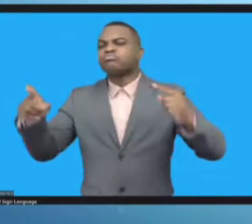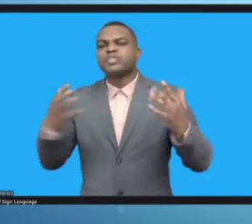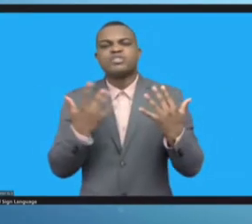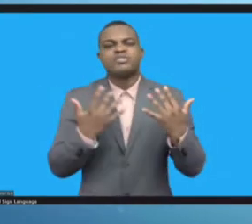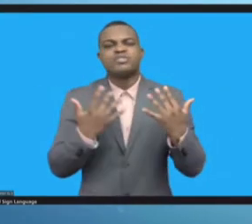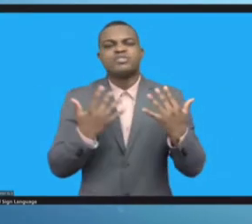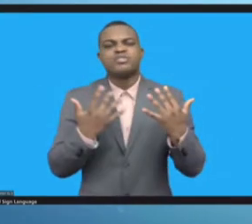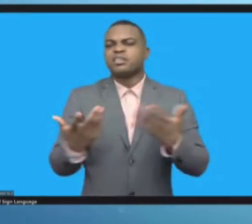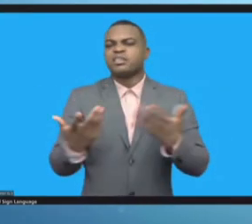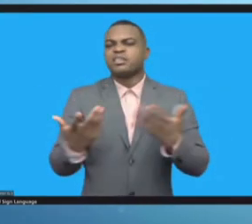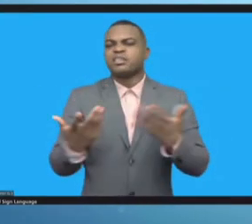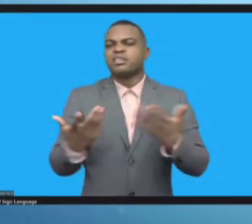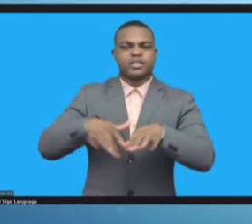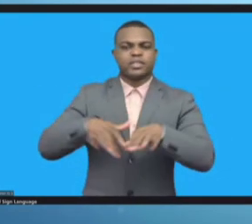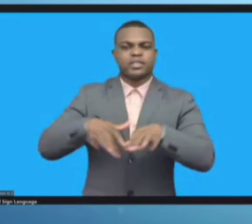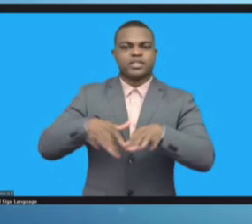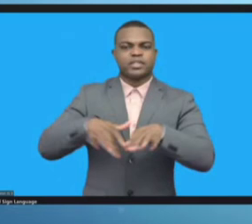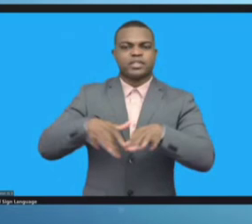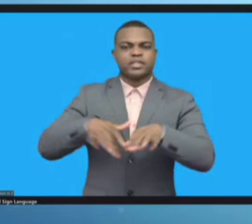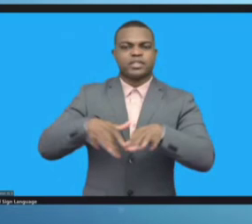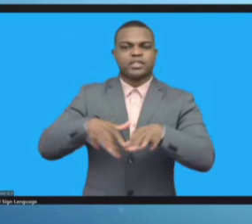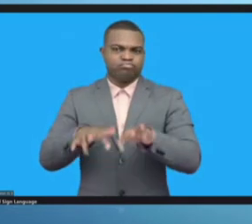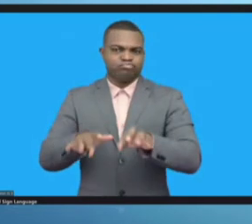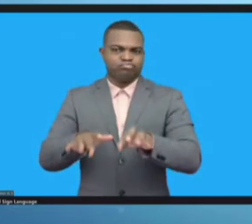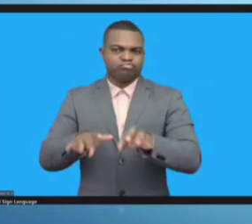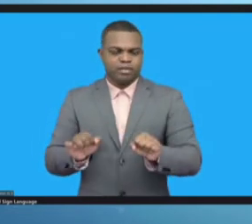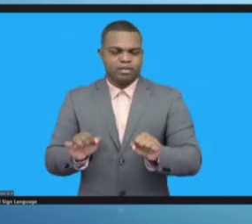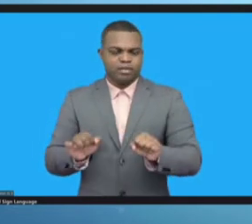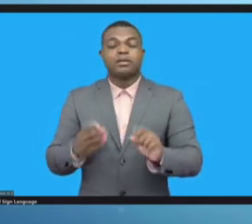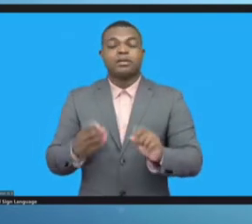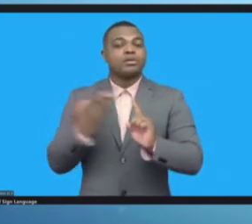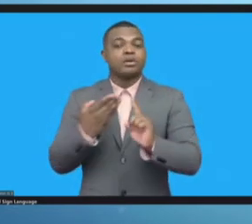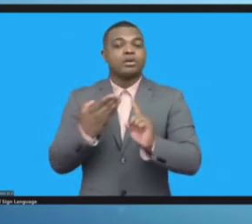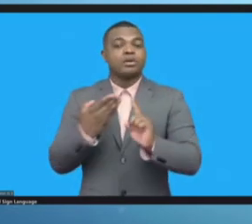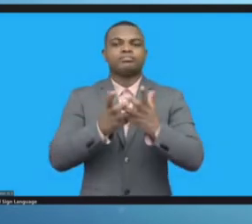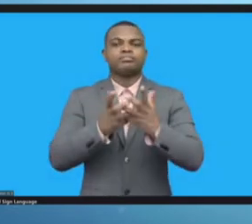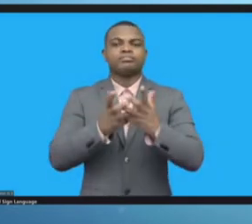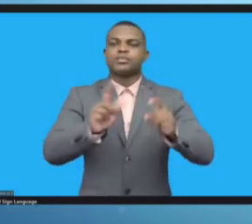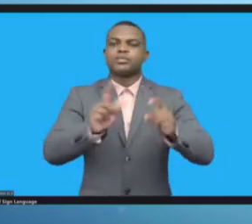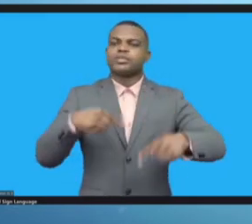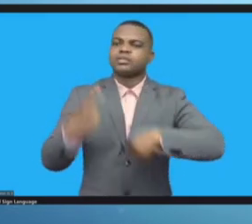À cet effet, une transformation numérique qui va donc